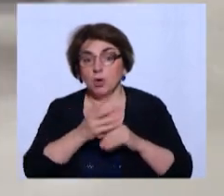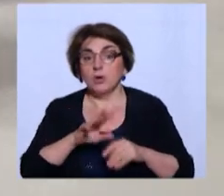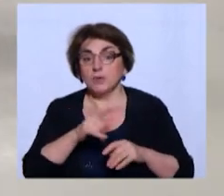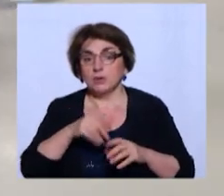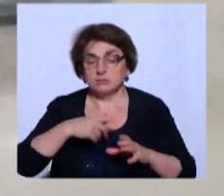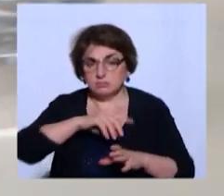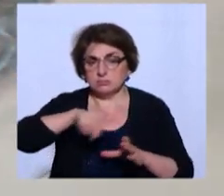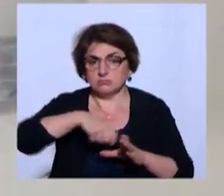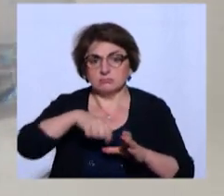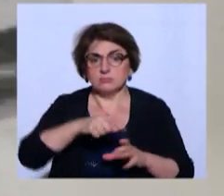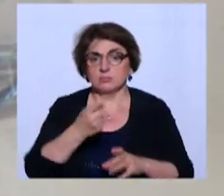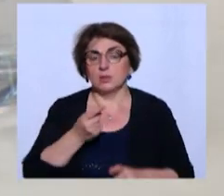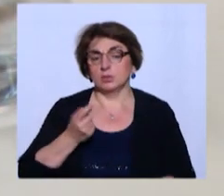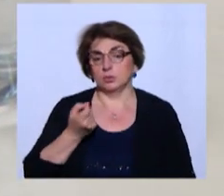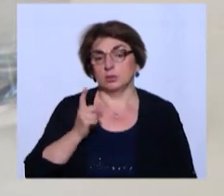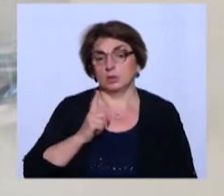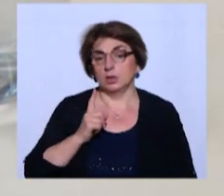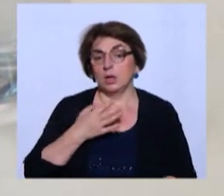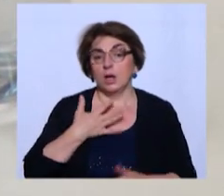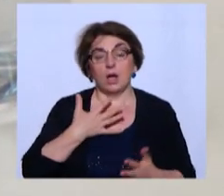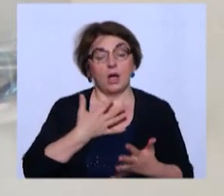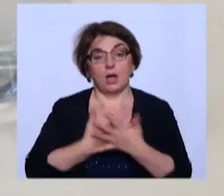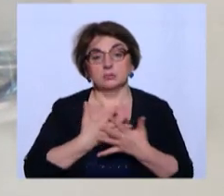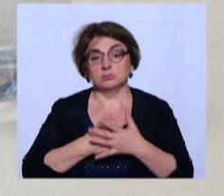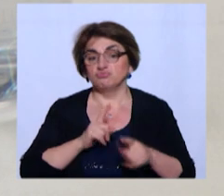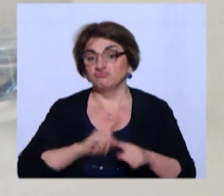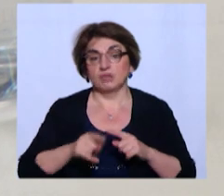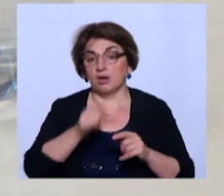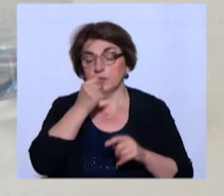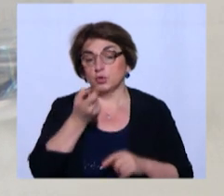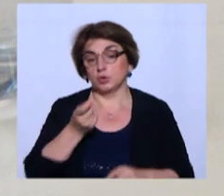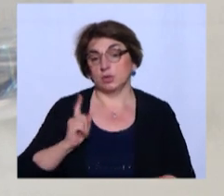ამიტომაც ცოტა ხანი დასჭირდება მის გააქტიურებას.